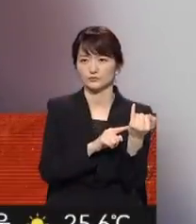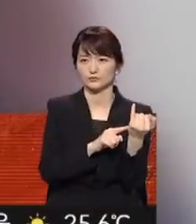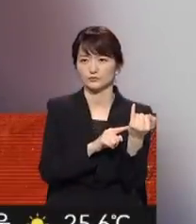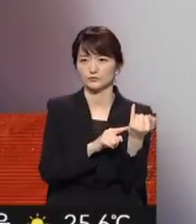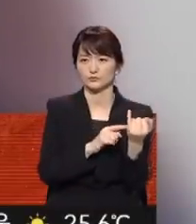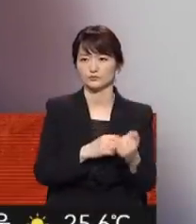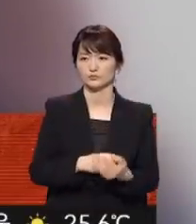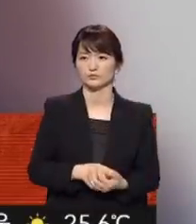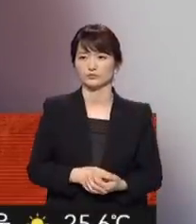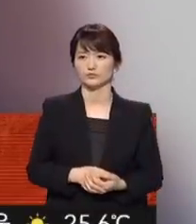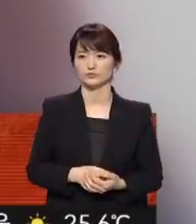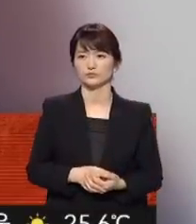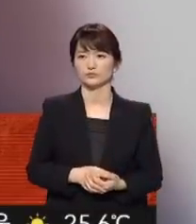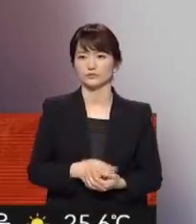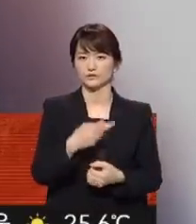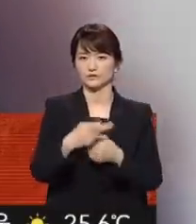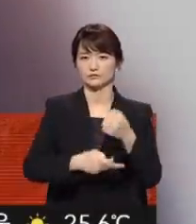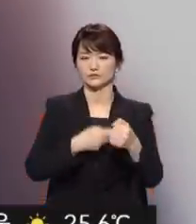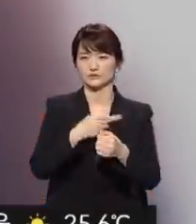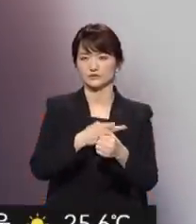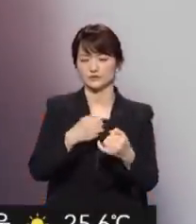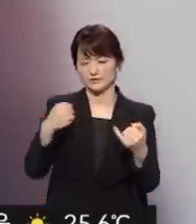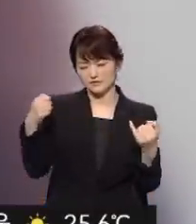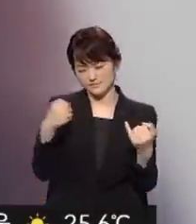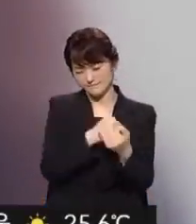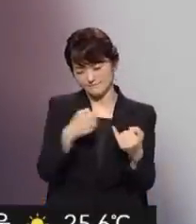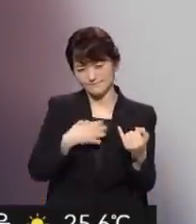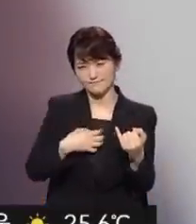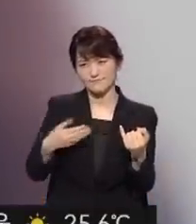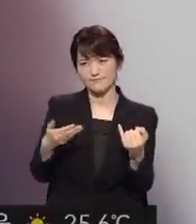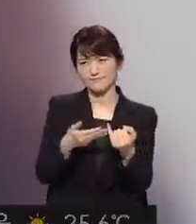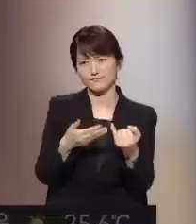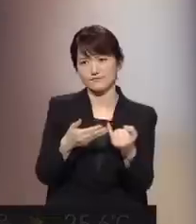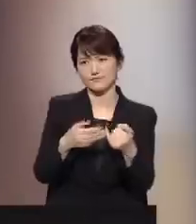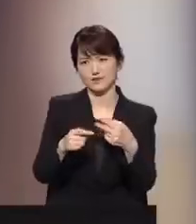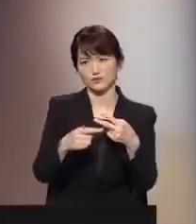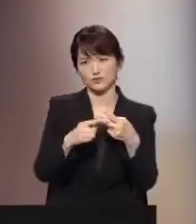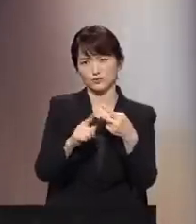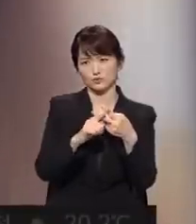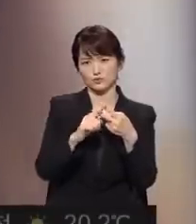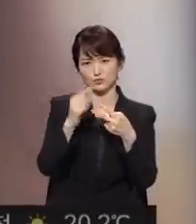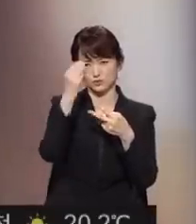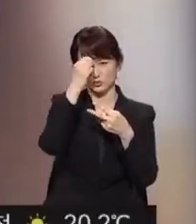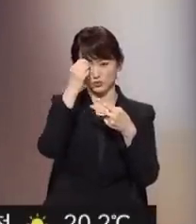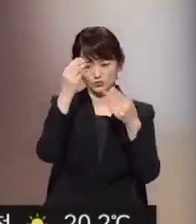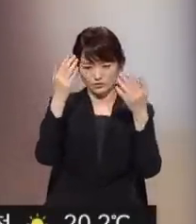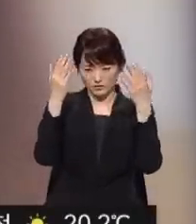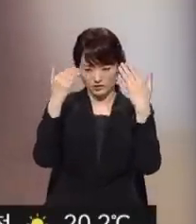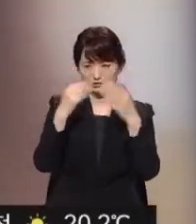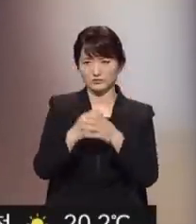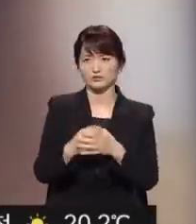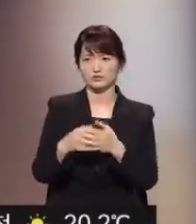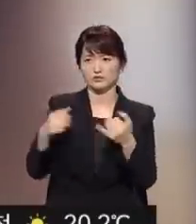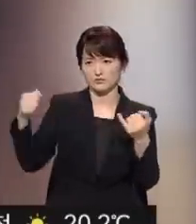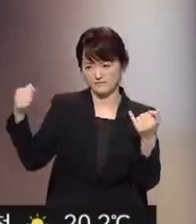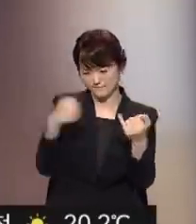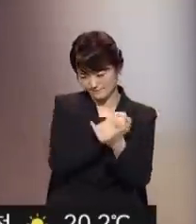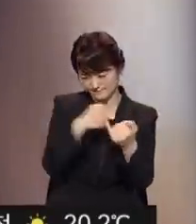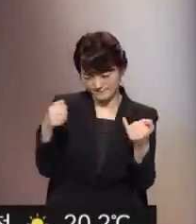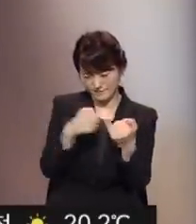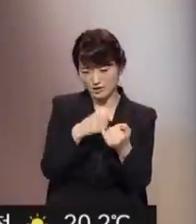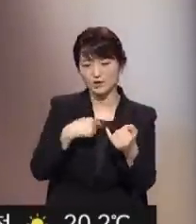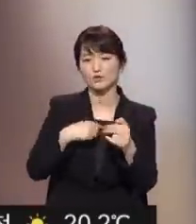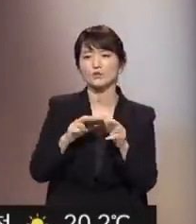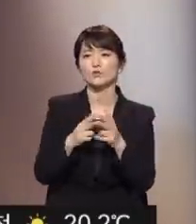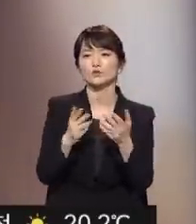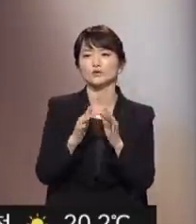보이시는 저분입니다. 이게 12년, 그러니까 초중고 12년 동안 학교 폭력을 당했다라고 저렇게 본인 유튜브